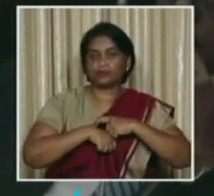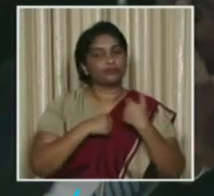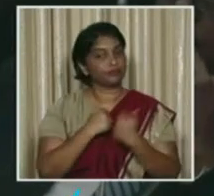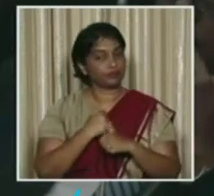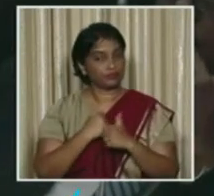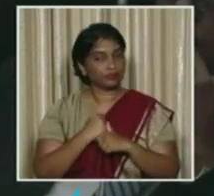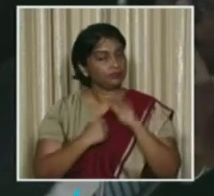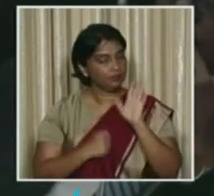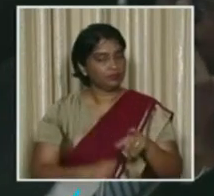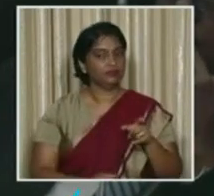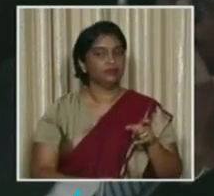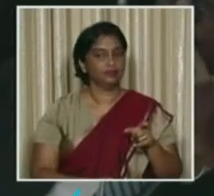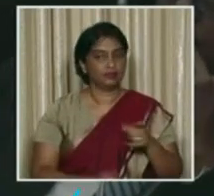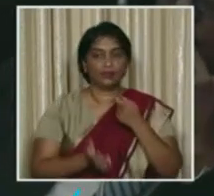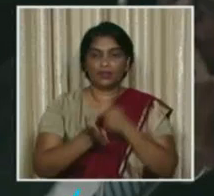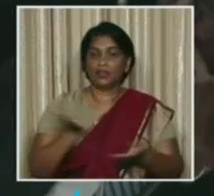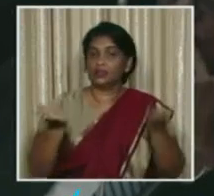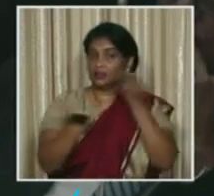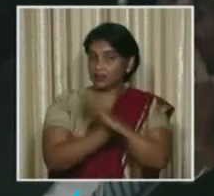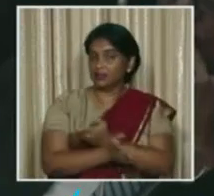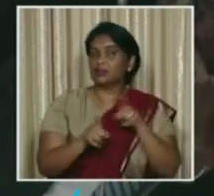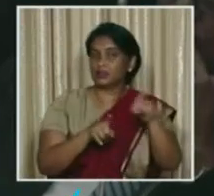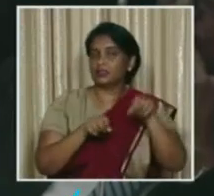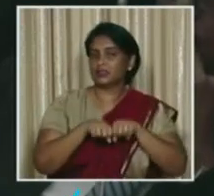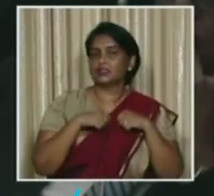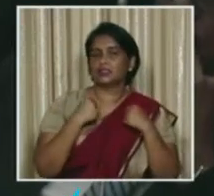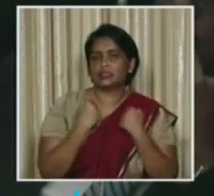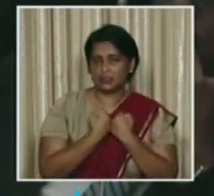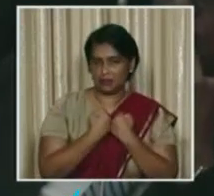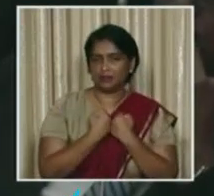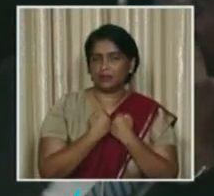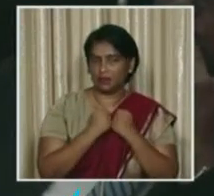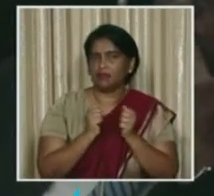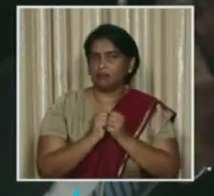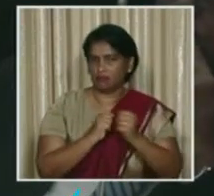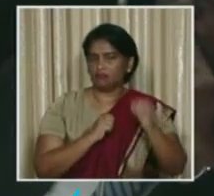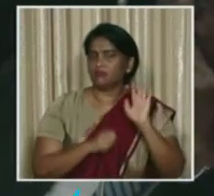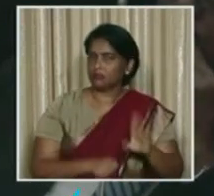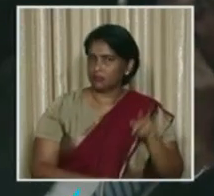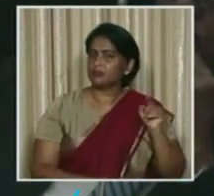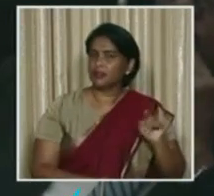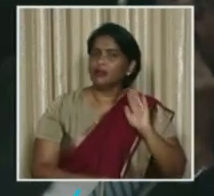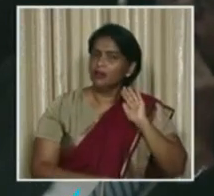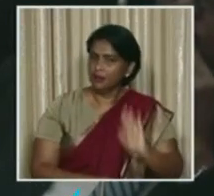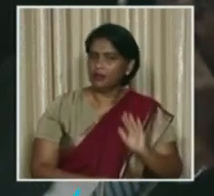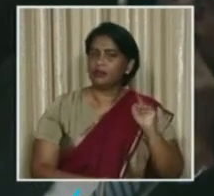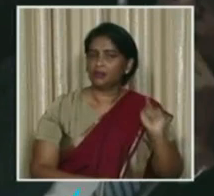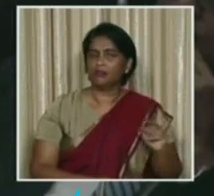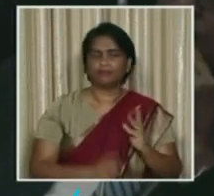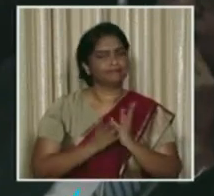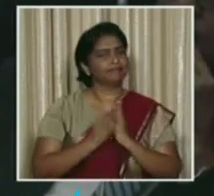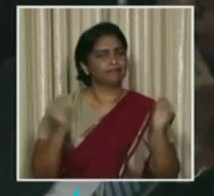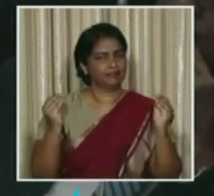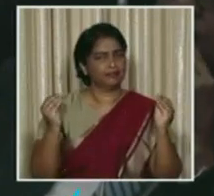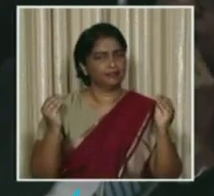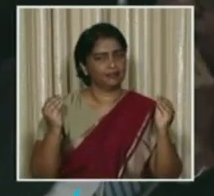කරන ලද ගිවිසුම 90 ඒ සමාගම කටයුතු කර තිබුණු අතර නමුත් ඒ අවලංගු කිරීමට